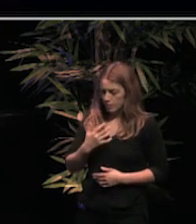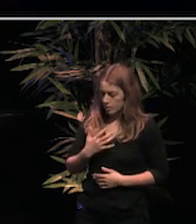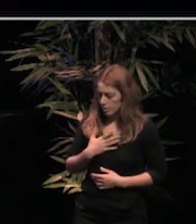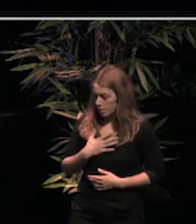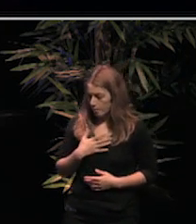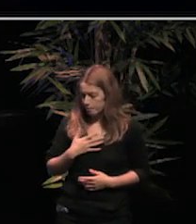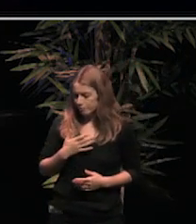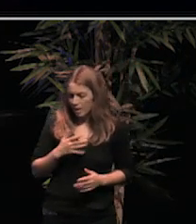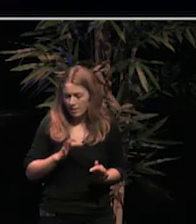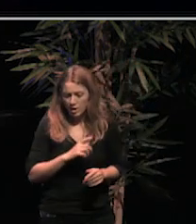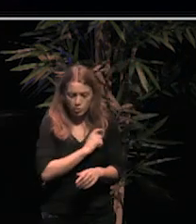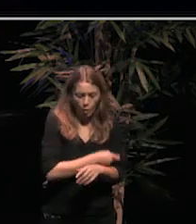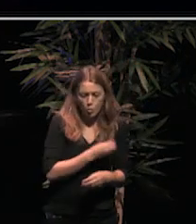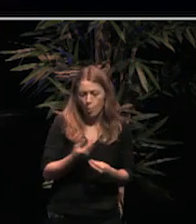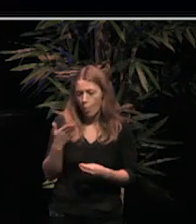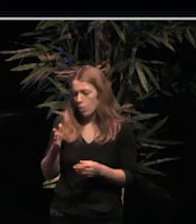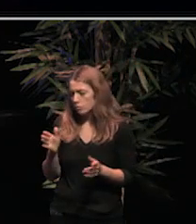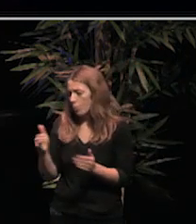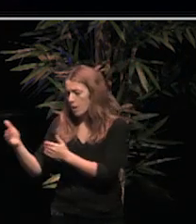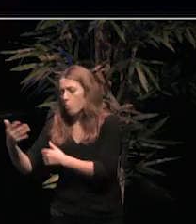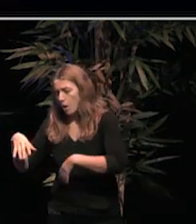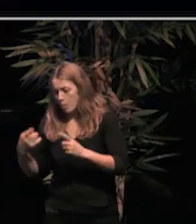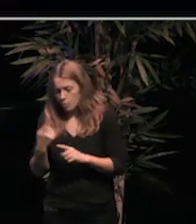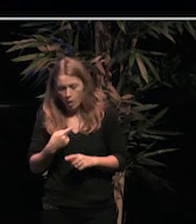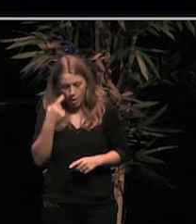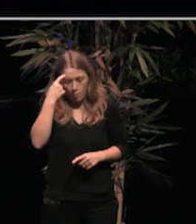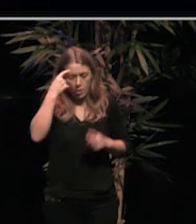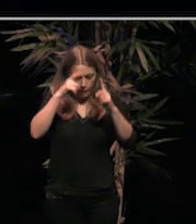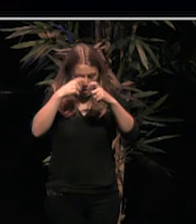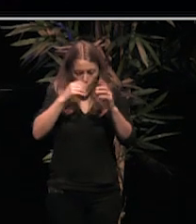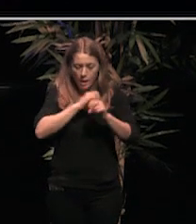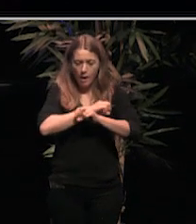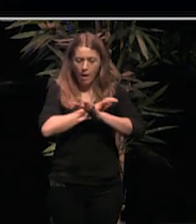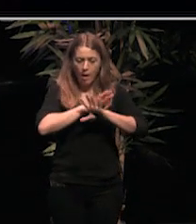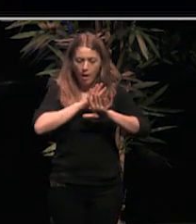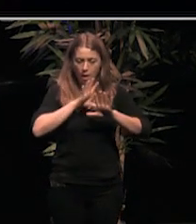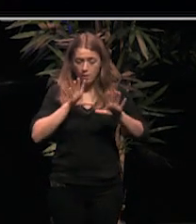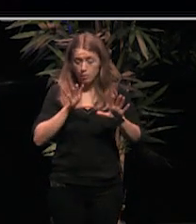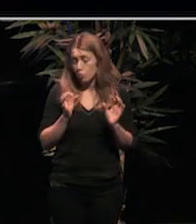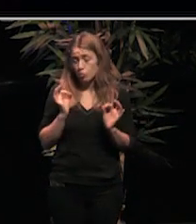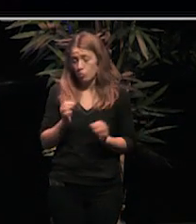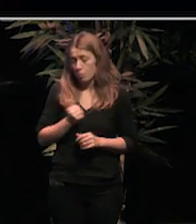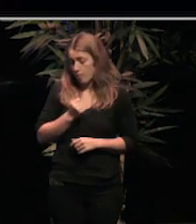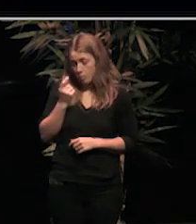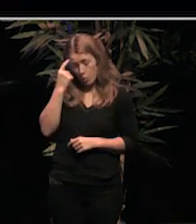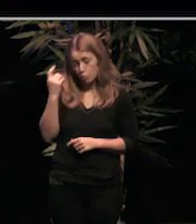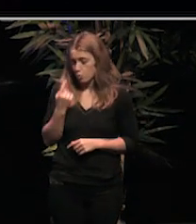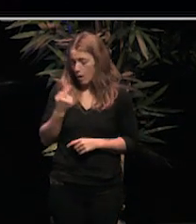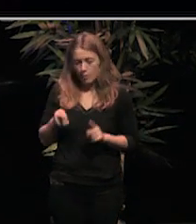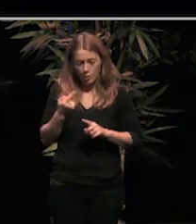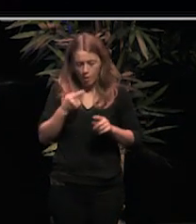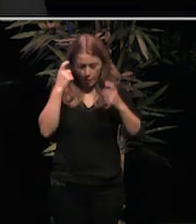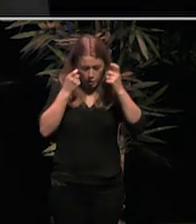dans notre sport, et je pense dans pas mal d'autres domaines, c'est la lucidité. Et donc, moi, j'ai toujours ça en tête, c'est rester lucide, rester lucide, rester